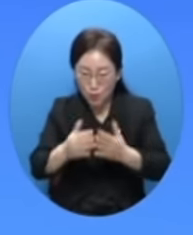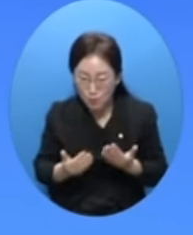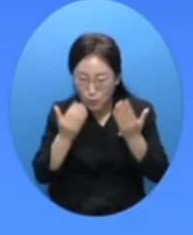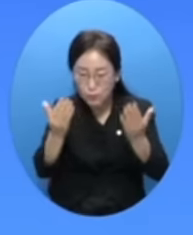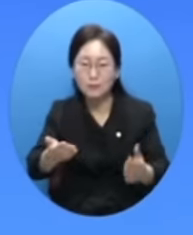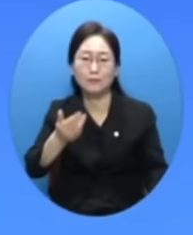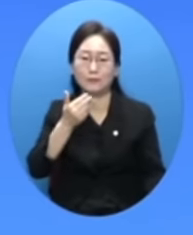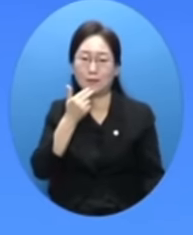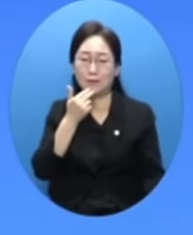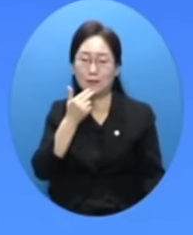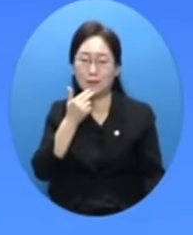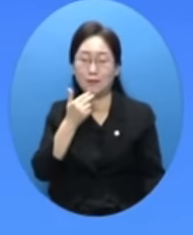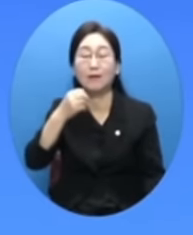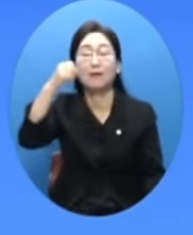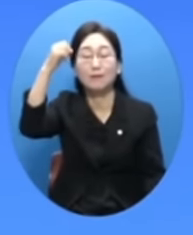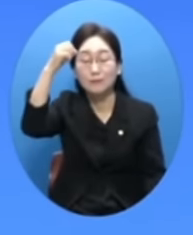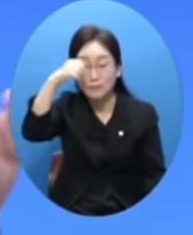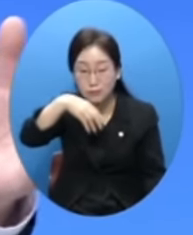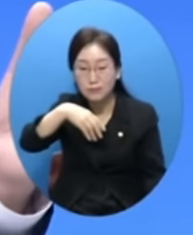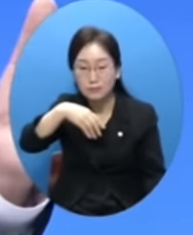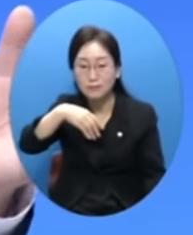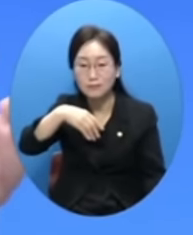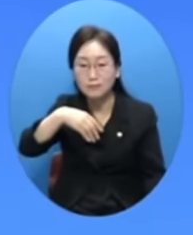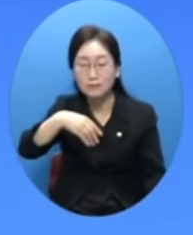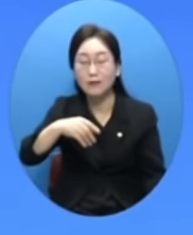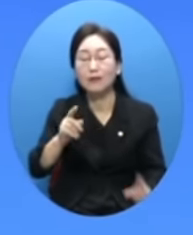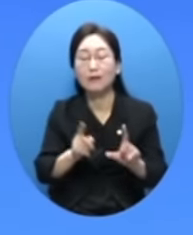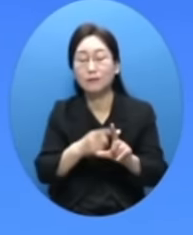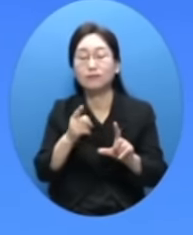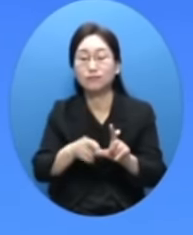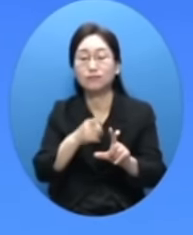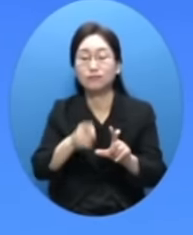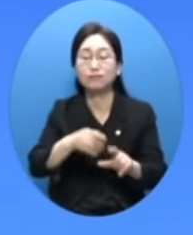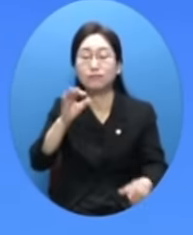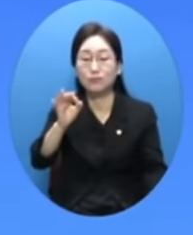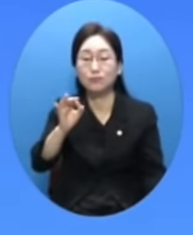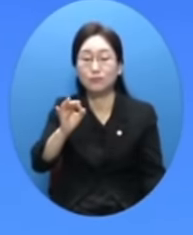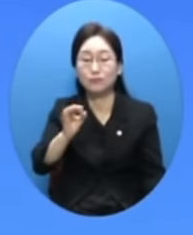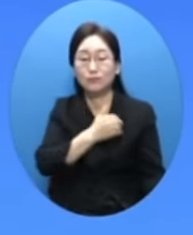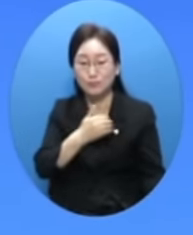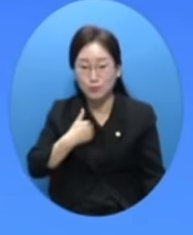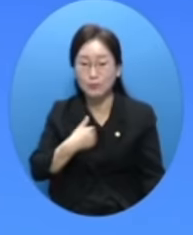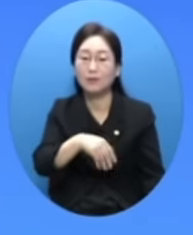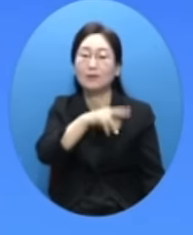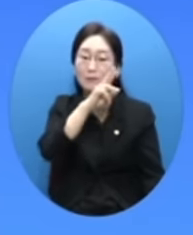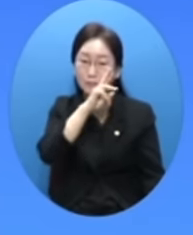않고, 그저 물질의 풍요로움 속에 편하게